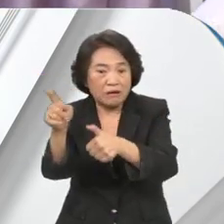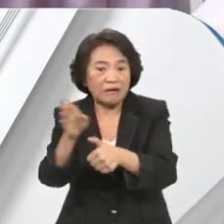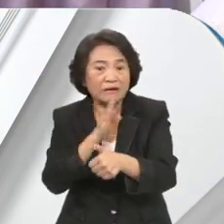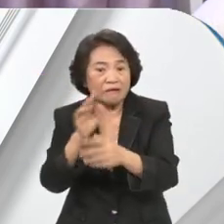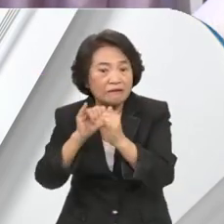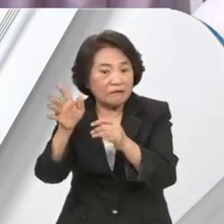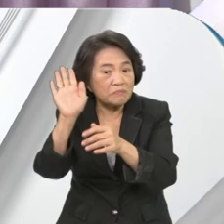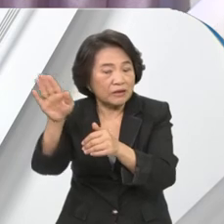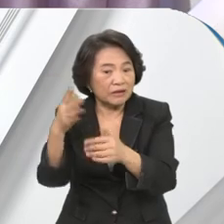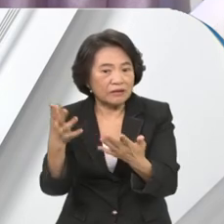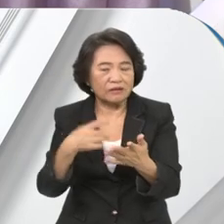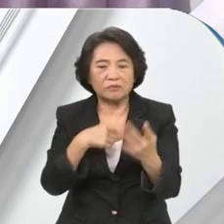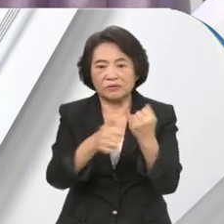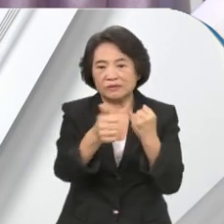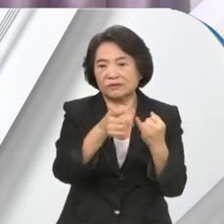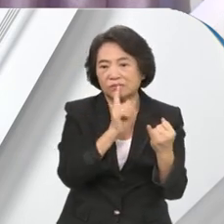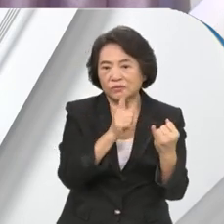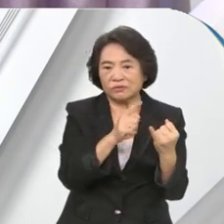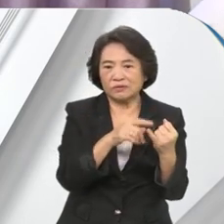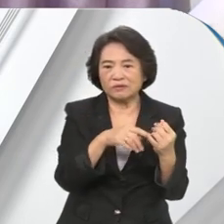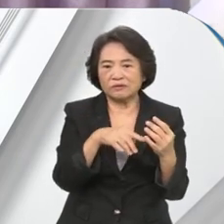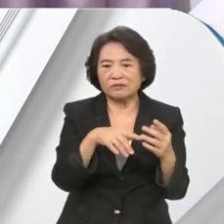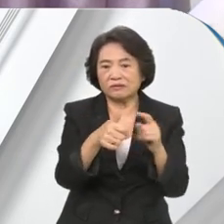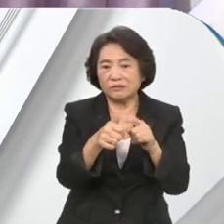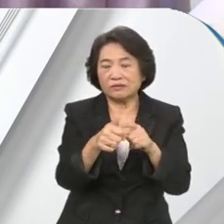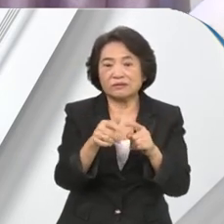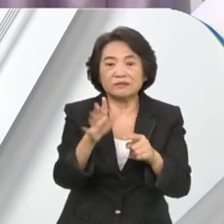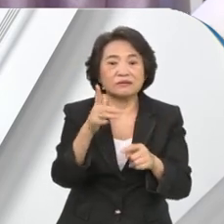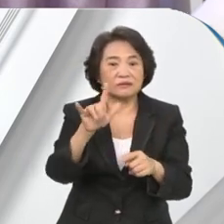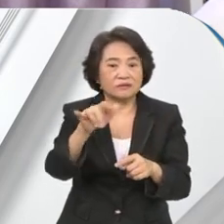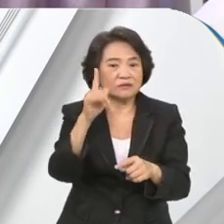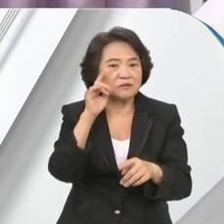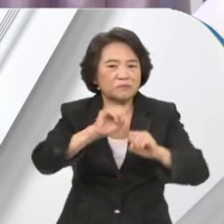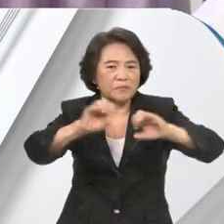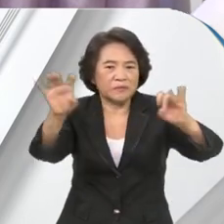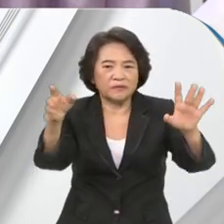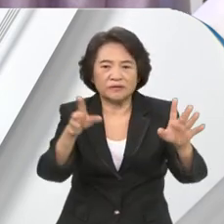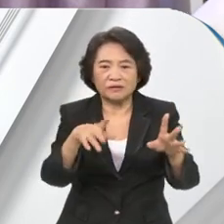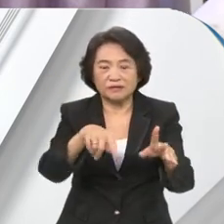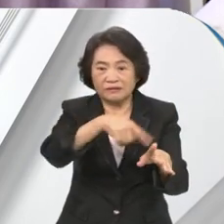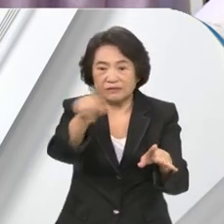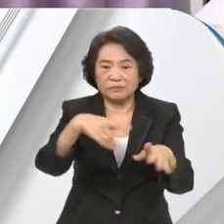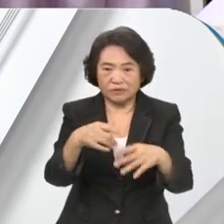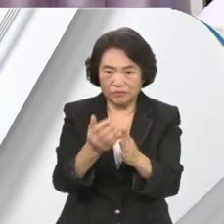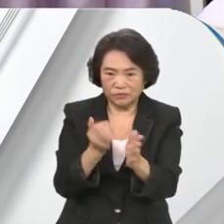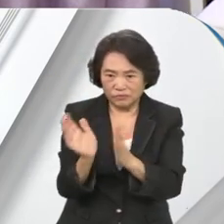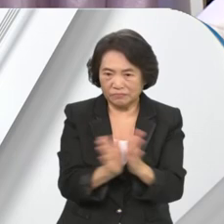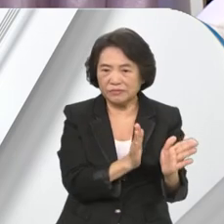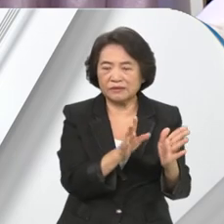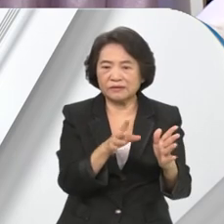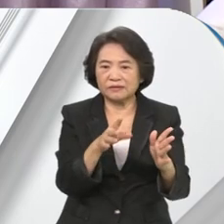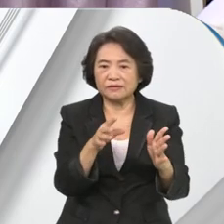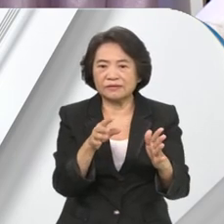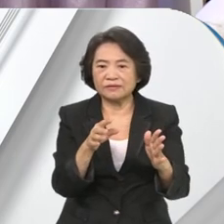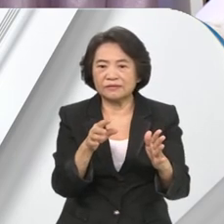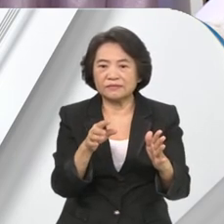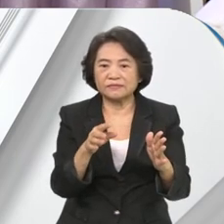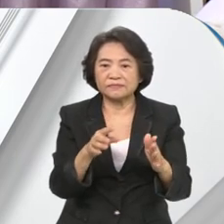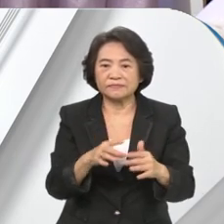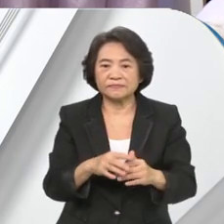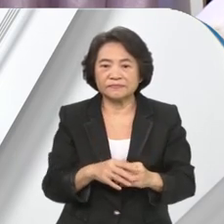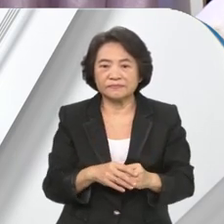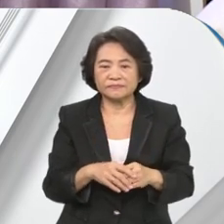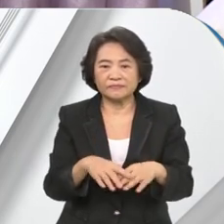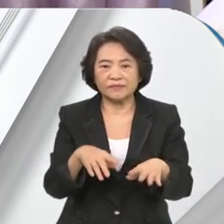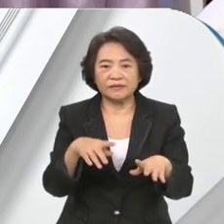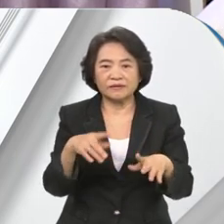啊啊先生讲，像个老师老几都讲啊，是迄讲。其都准备啊，去